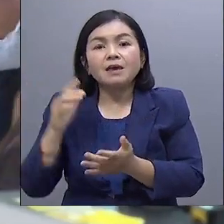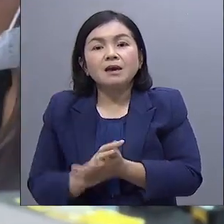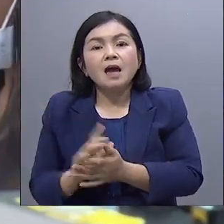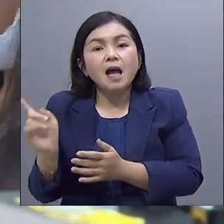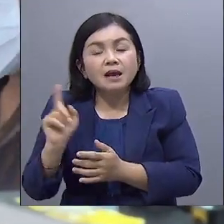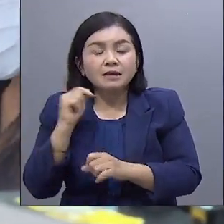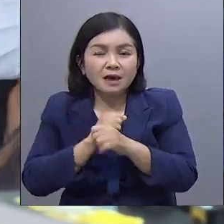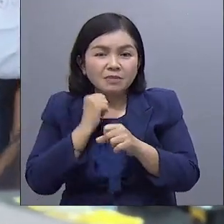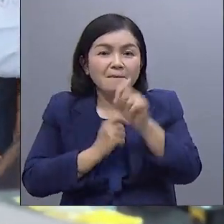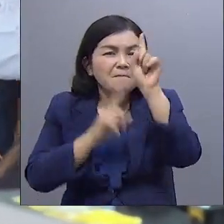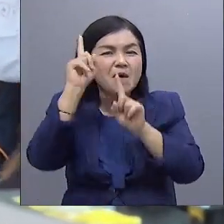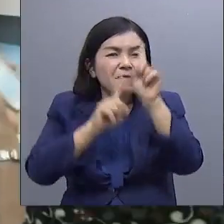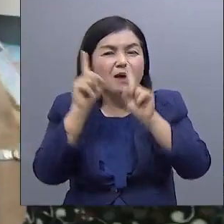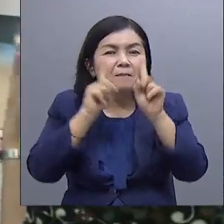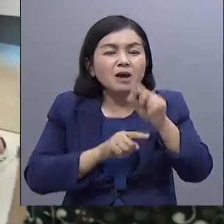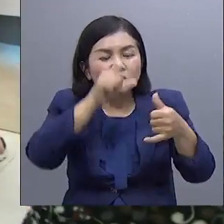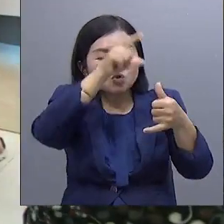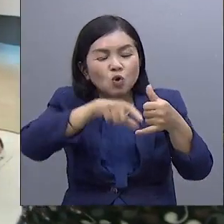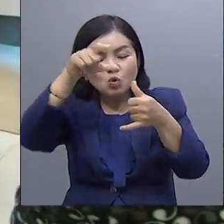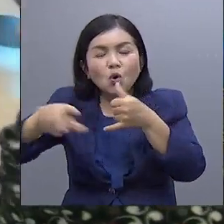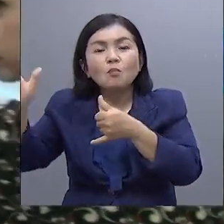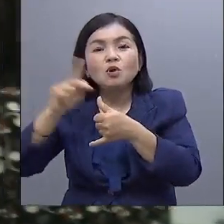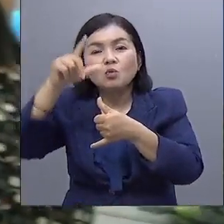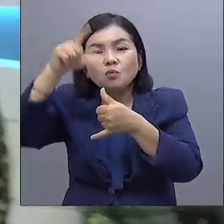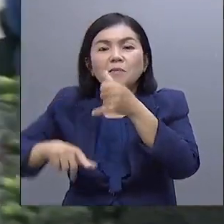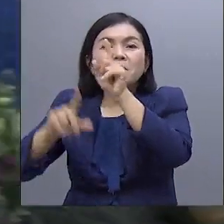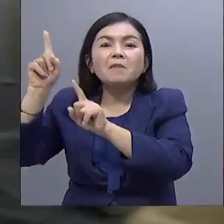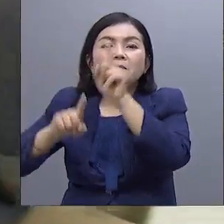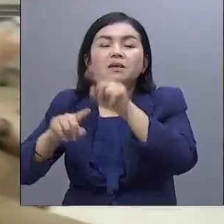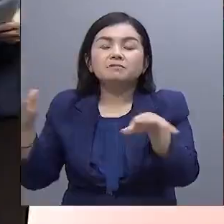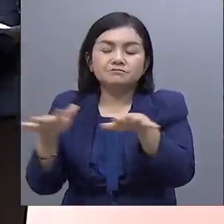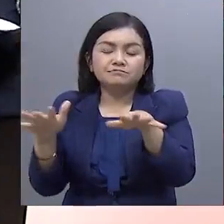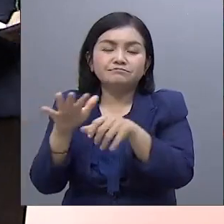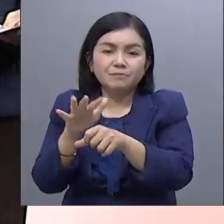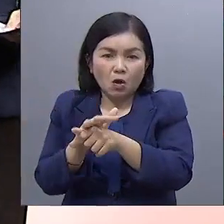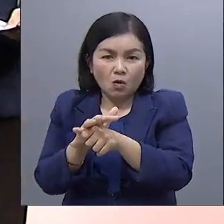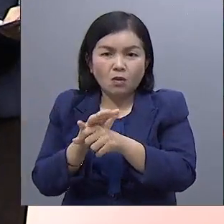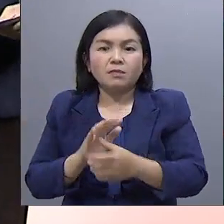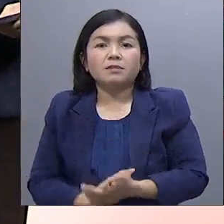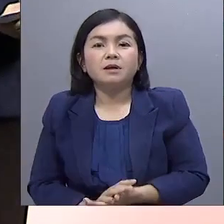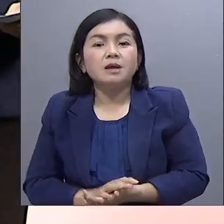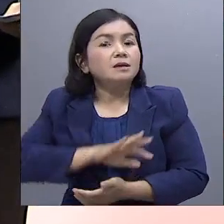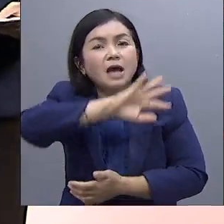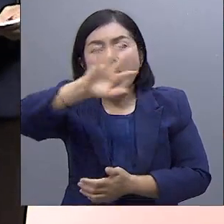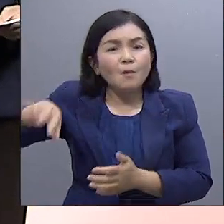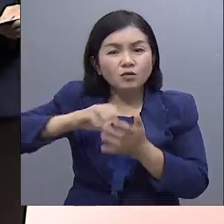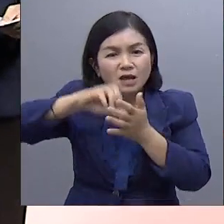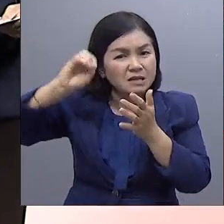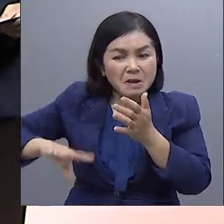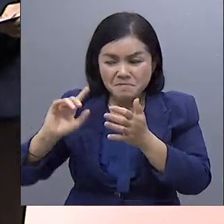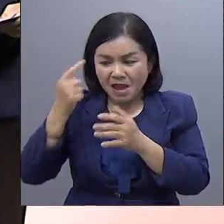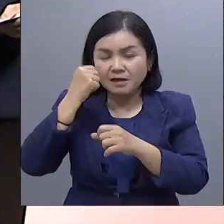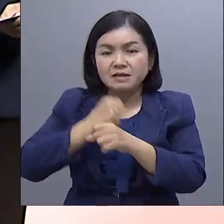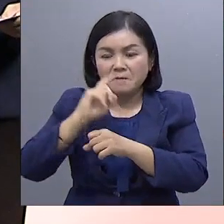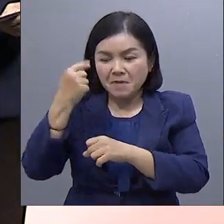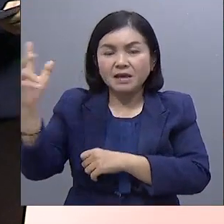ทำรายงานข้อมูลต่างๆของผู้กู้เป็นคะแนนอยู่แล้วค่ะ การรื้อระบบสินเชื่อด้วยการลดความสำคัญของประวั